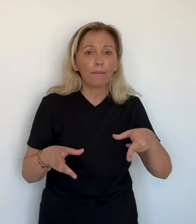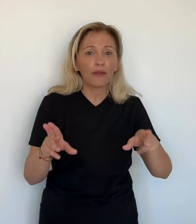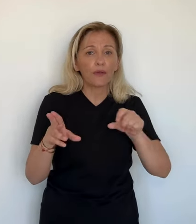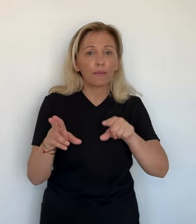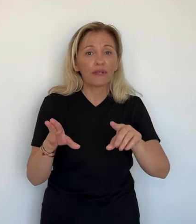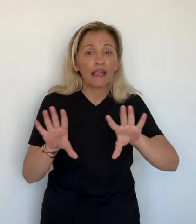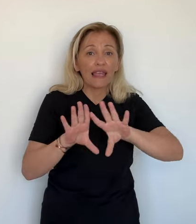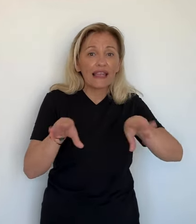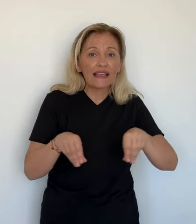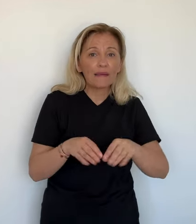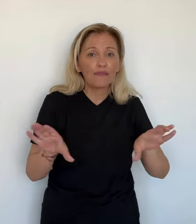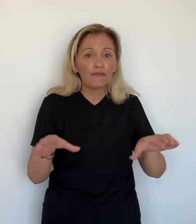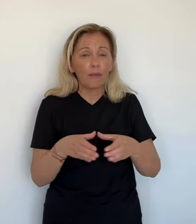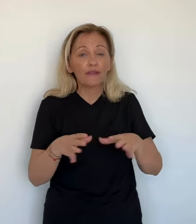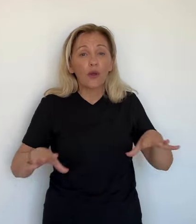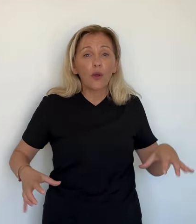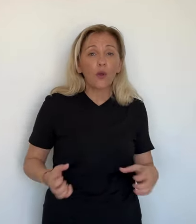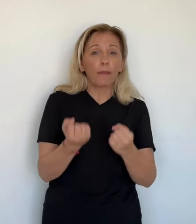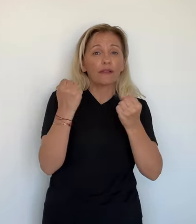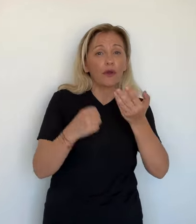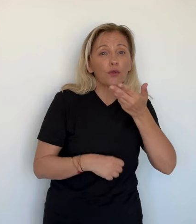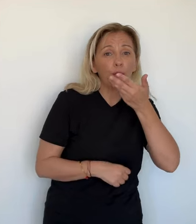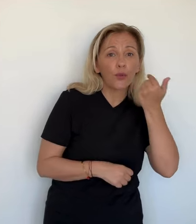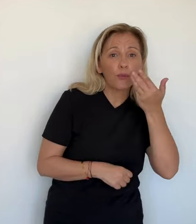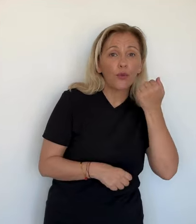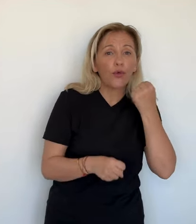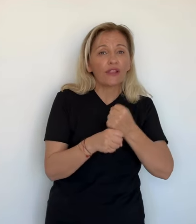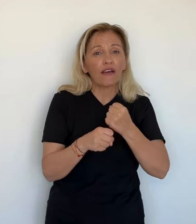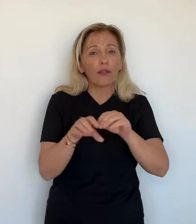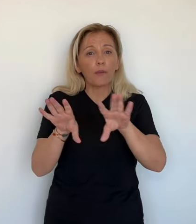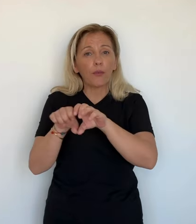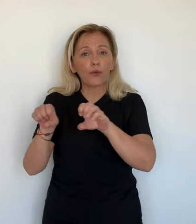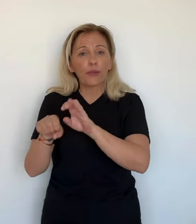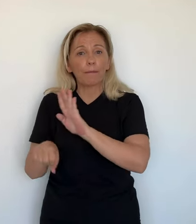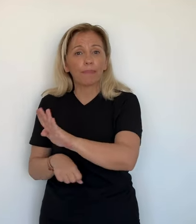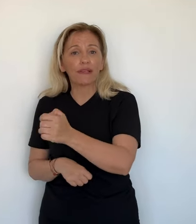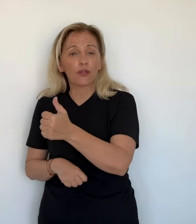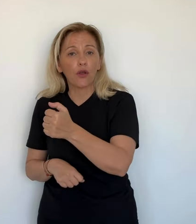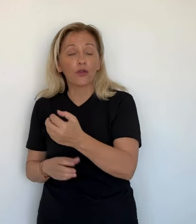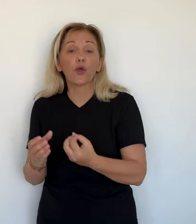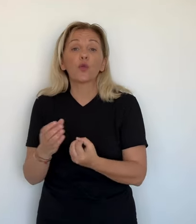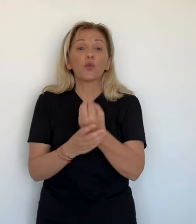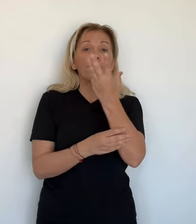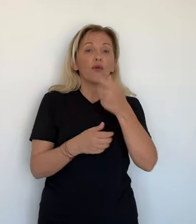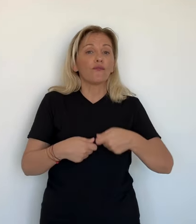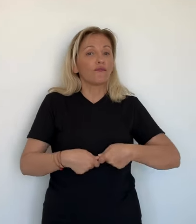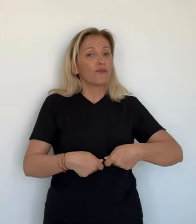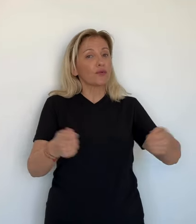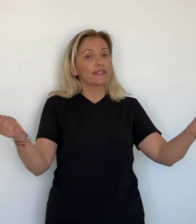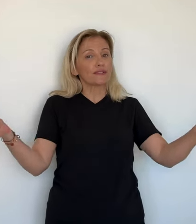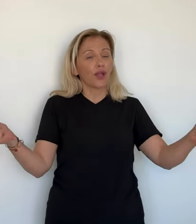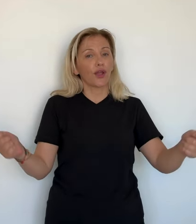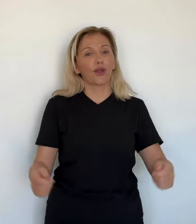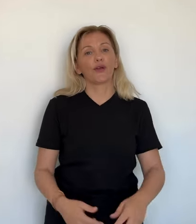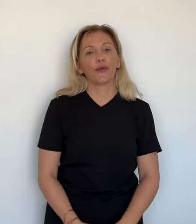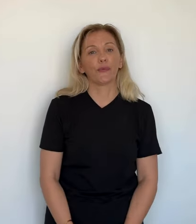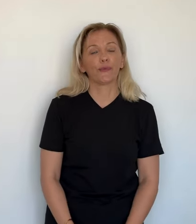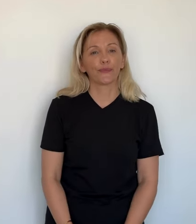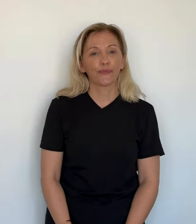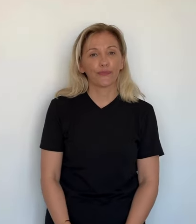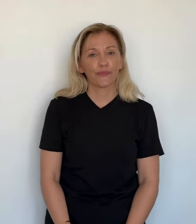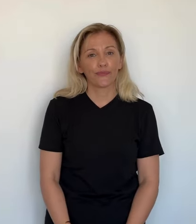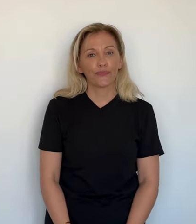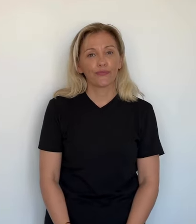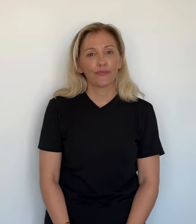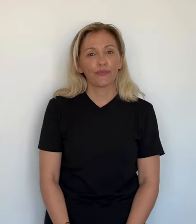On a profité aussi de cette période un peu basse pour faire des choses avec nos équipes. On a travaillé sur la formation professionnelle en interne pour faire évoluer les compétences. Et